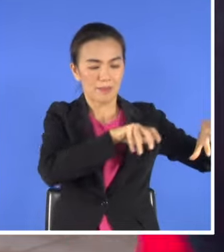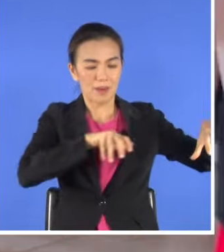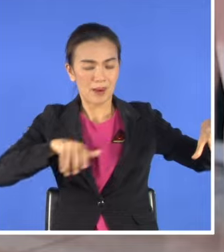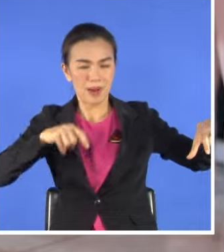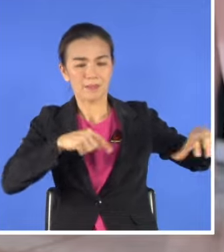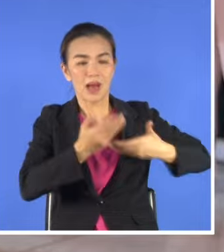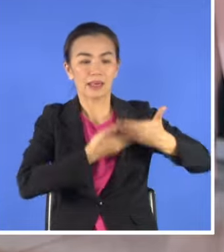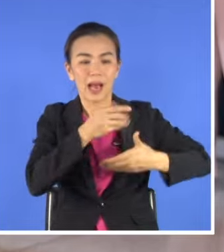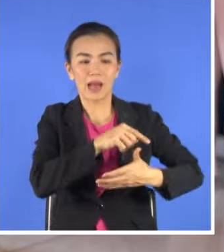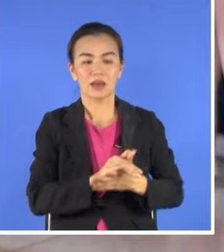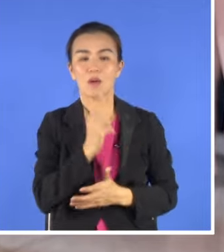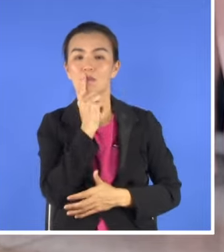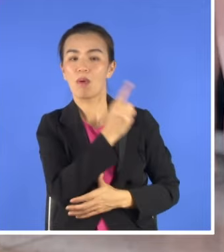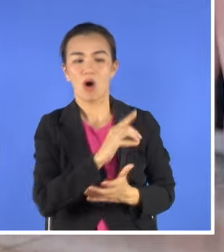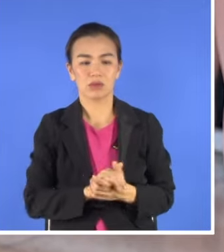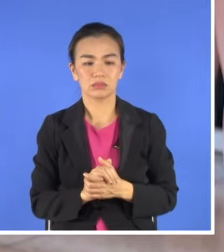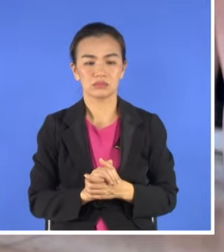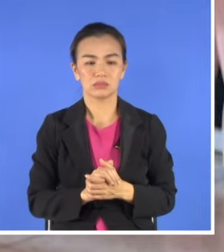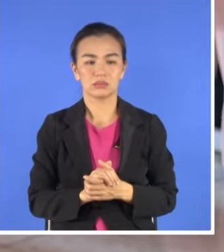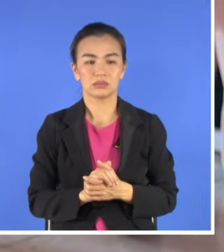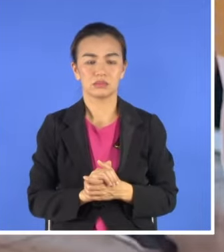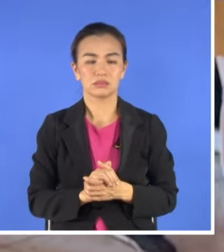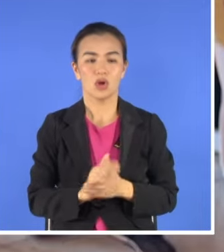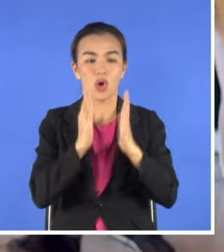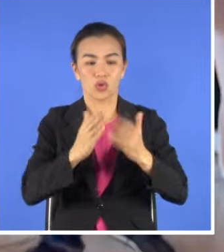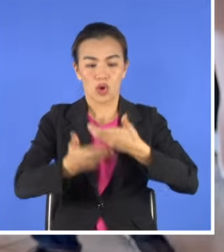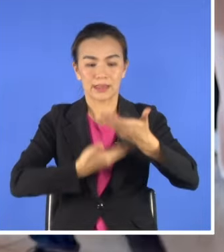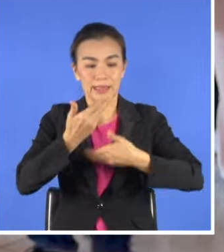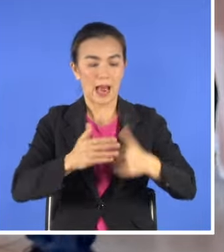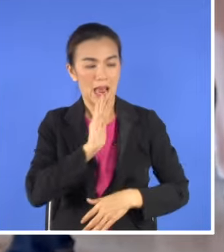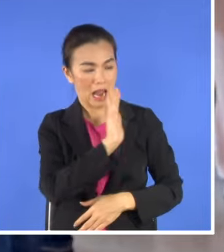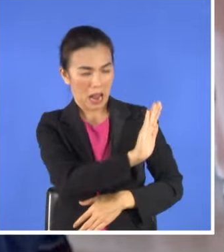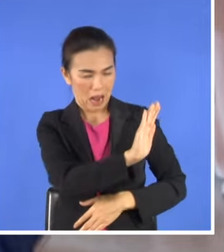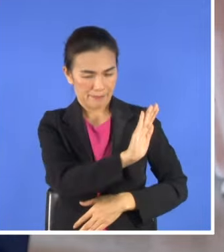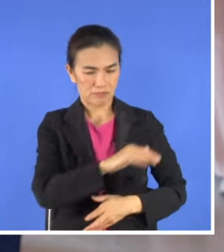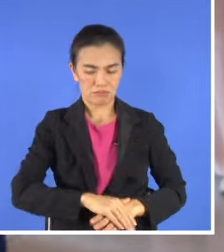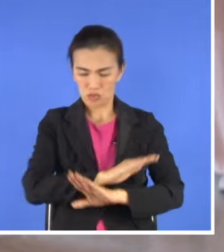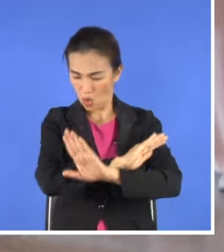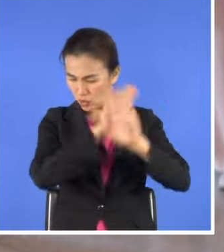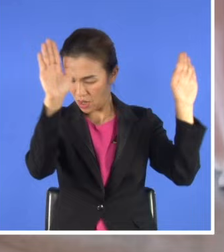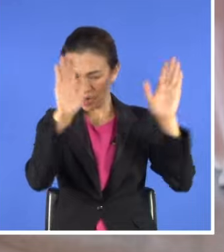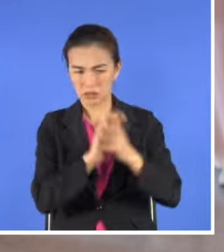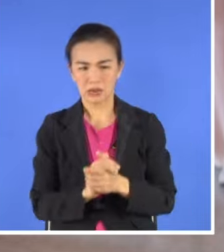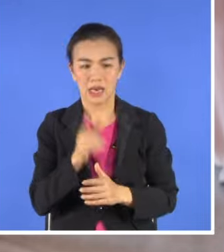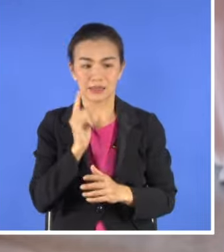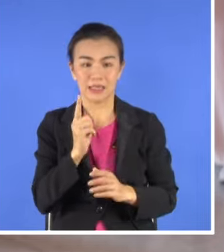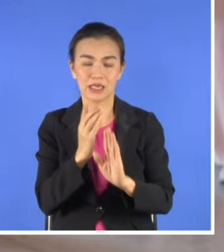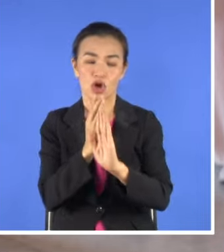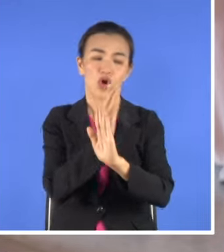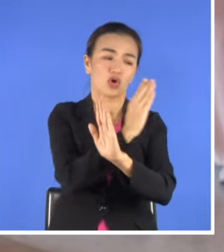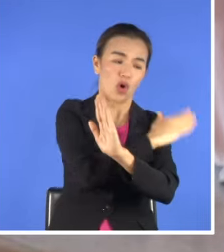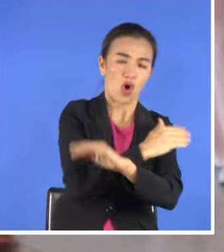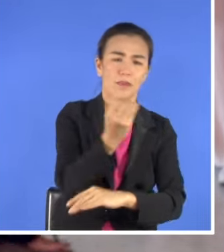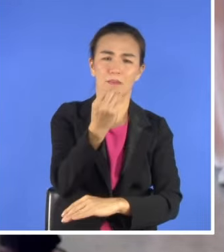าไม่ให้ผู้ค้าเนี่ยลงการค้าแล้วโดยที่ไม่ได้แจ้งให้เราทราบล่วงหน้